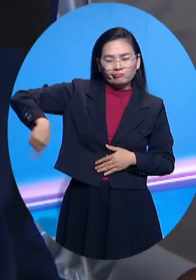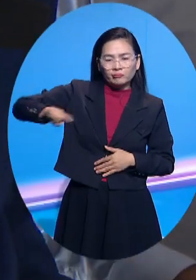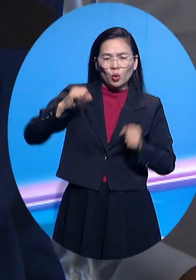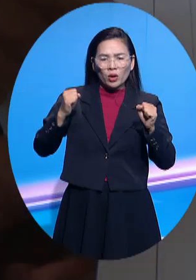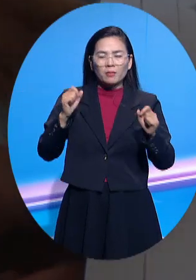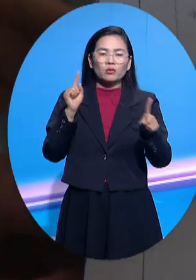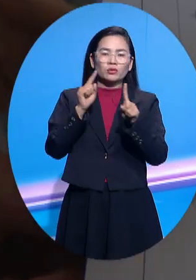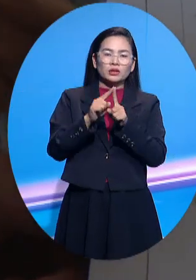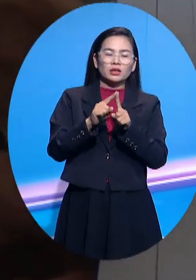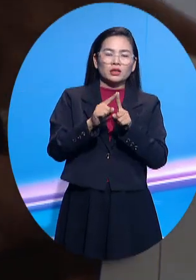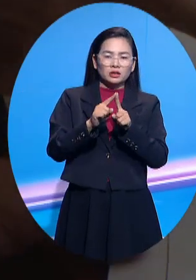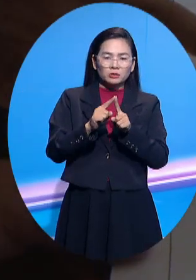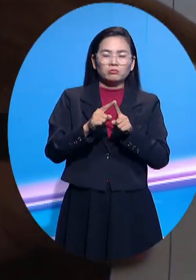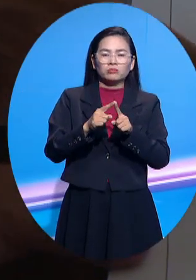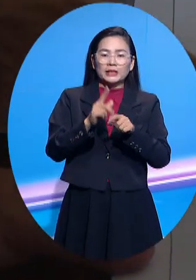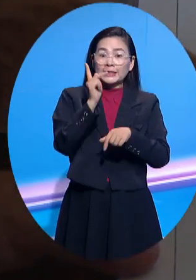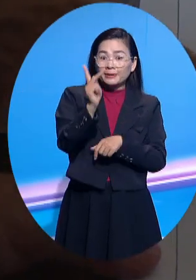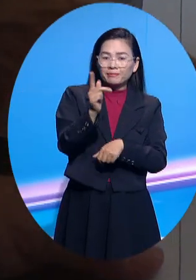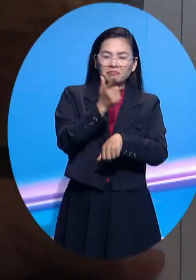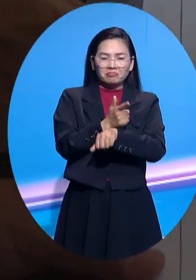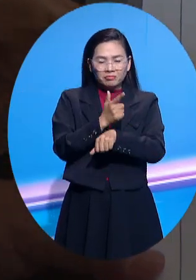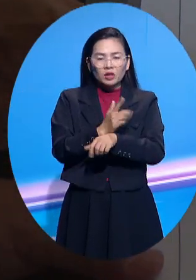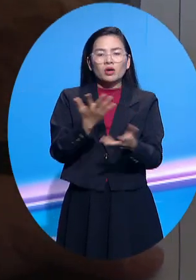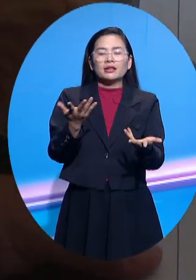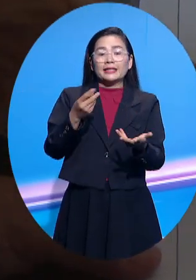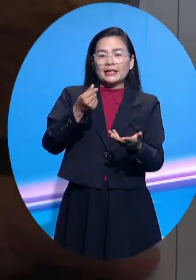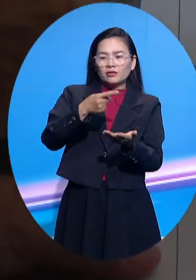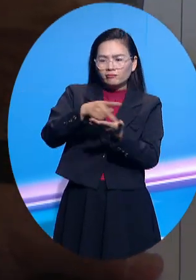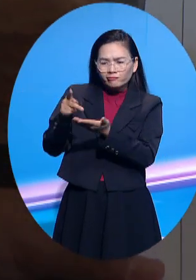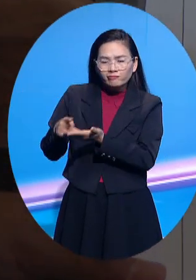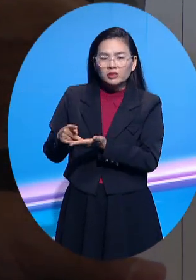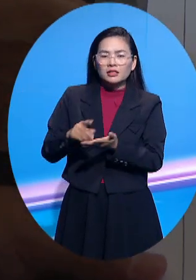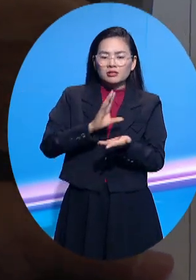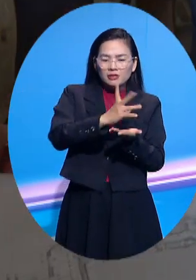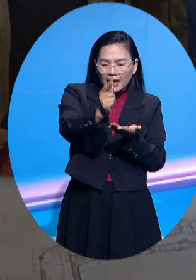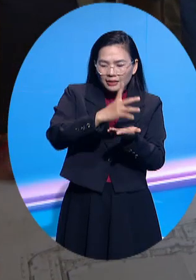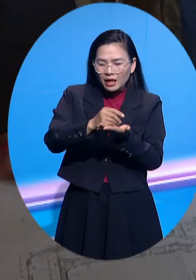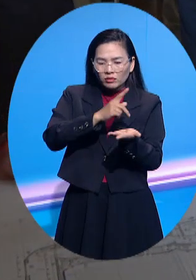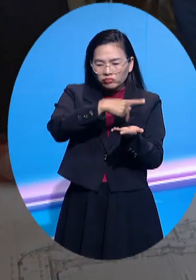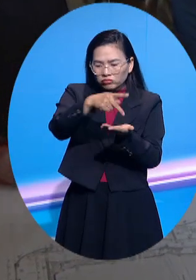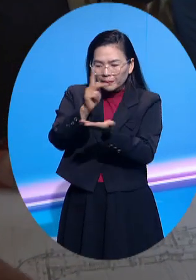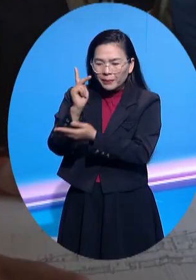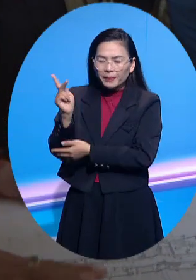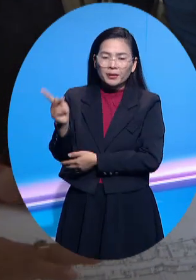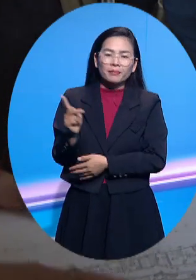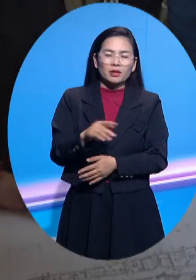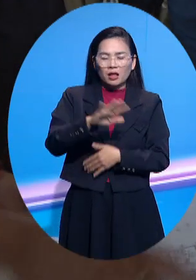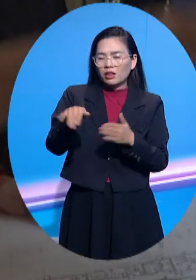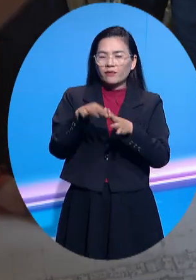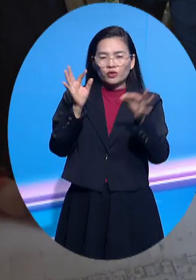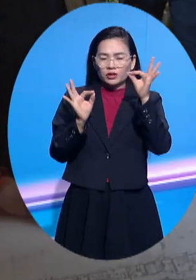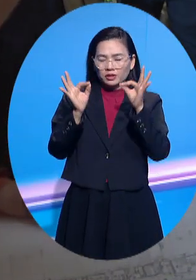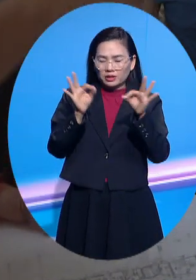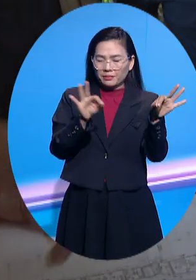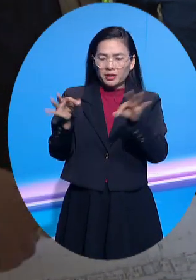tiến độ thi công mà còn góp phần đảm bảo tiến độ giải ngân vốn đầu tư công cho từng dự án nói riêng và toàn thành phố nói chung đặc biệt